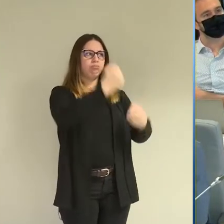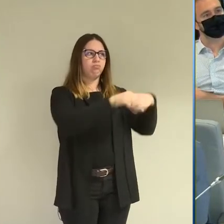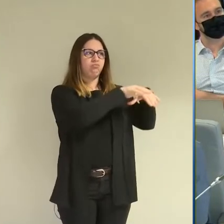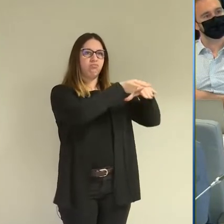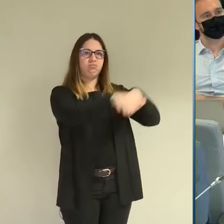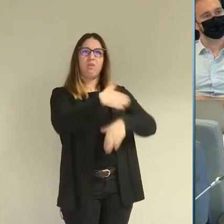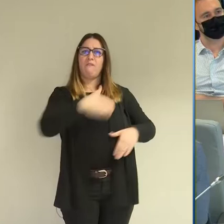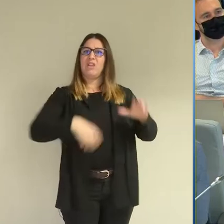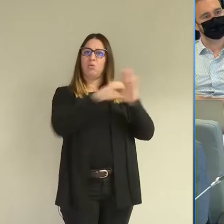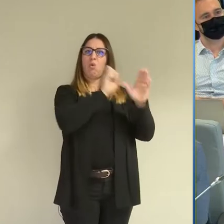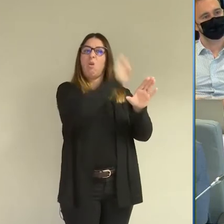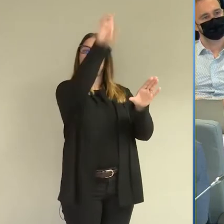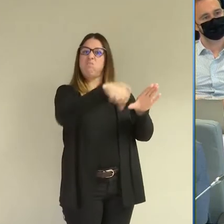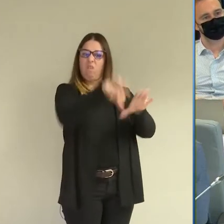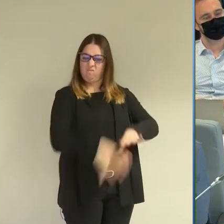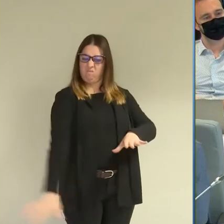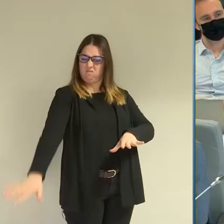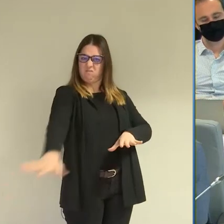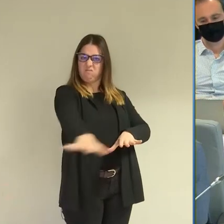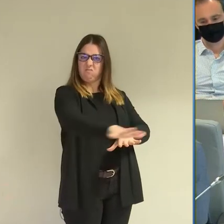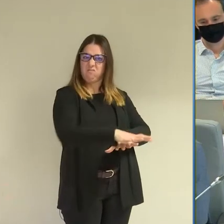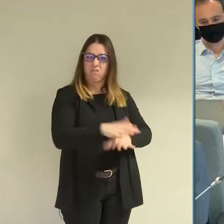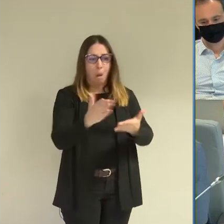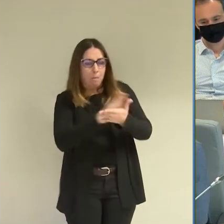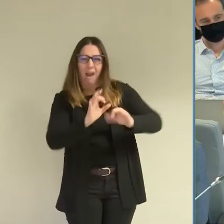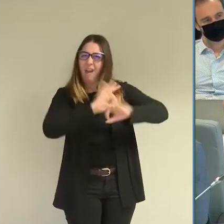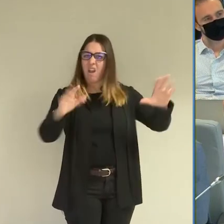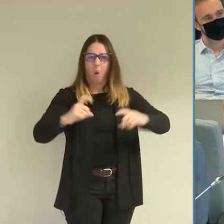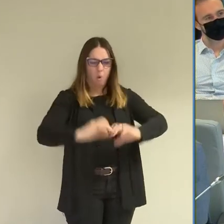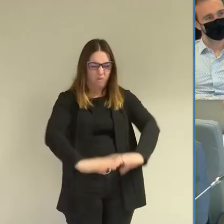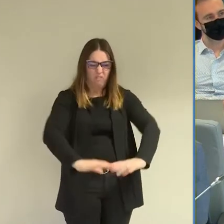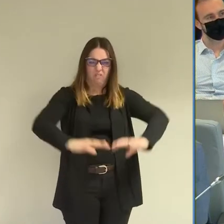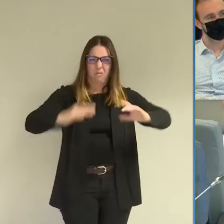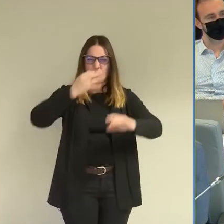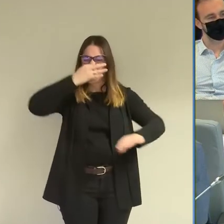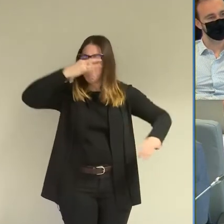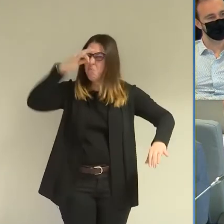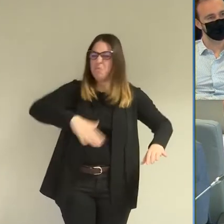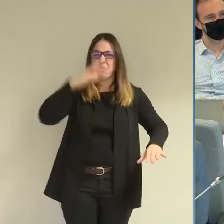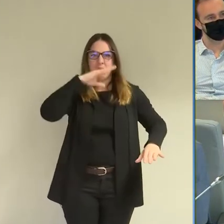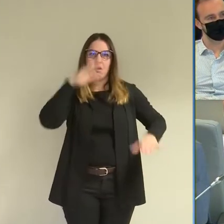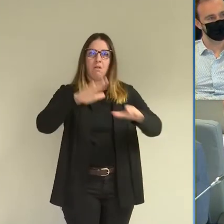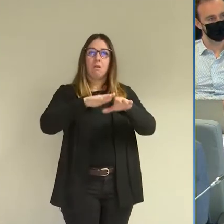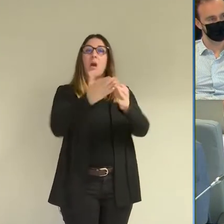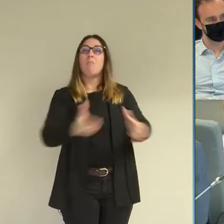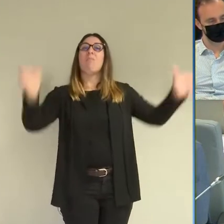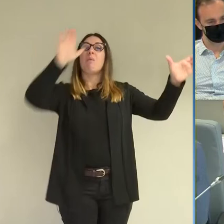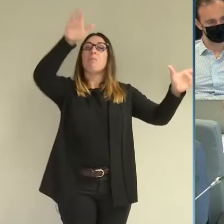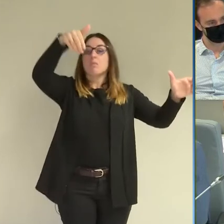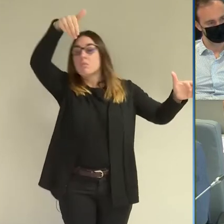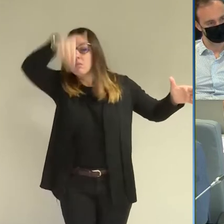à même le sol sans traitement dont l'eau croupie et puante à côté des bennes qui elles sont laissées vides